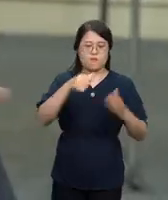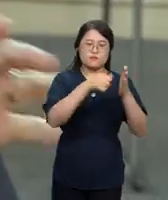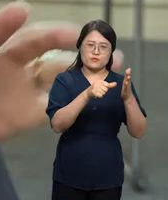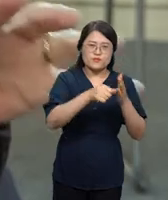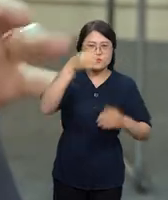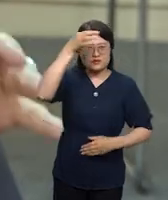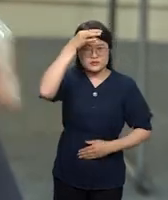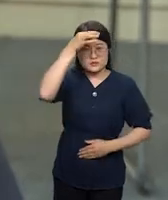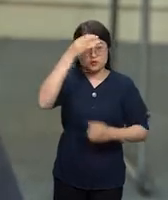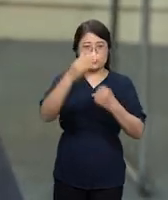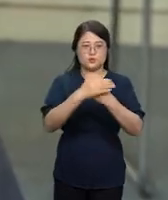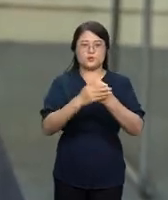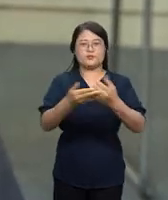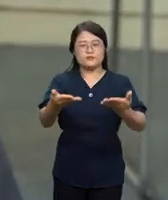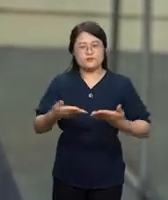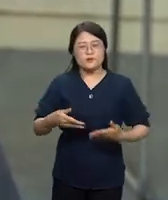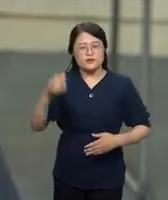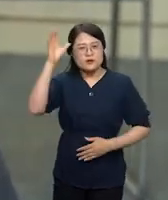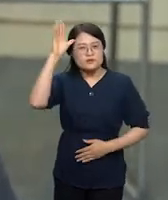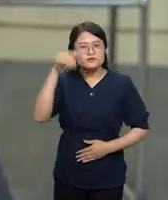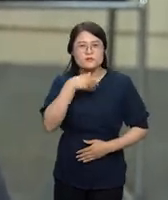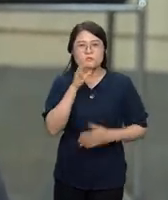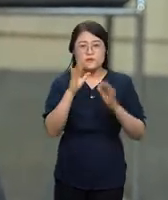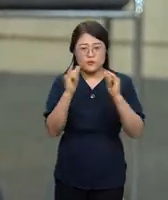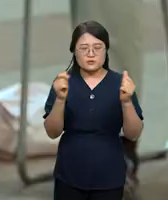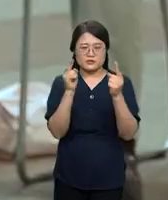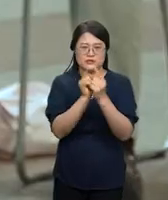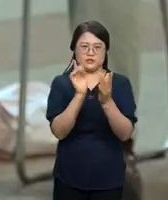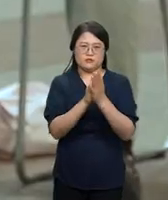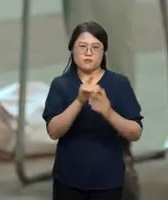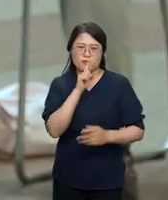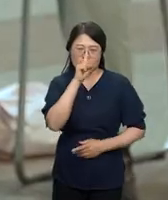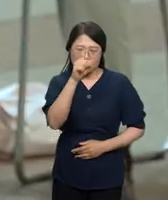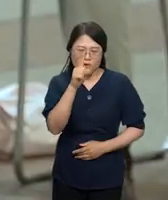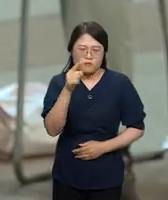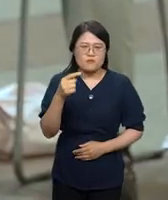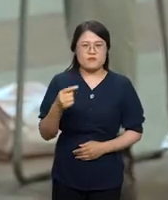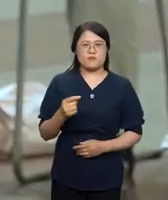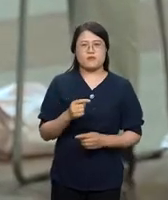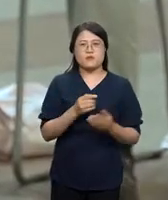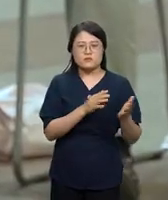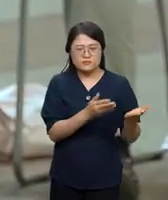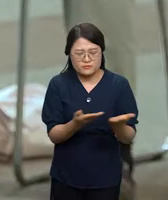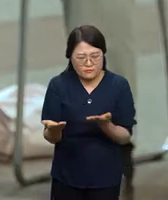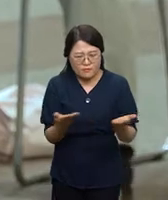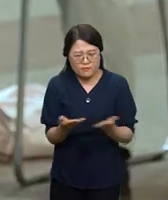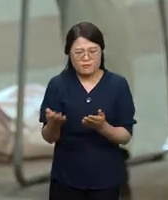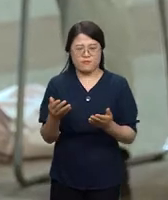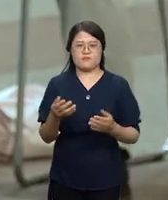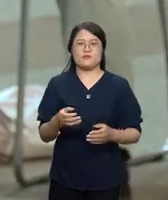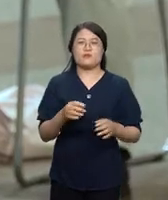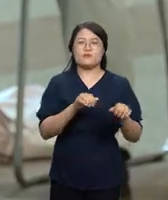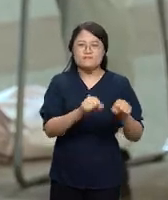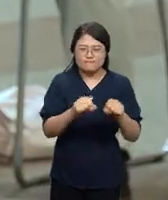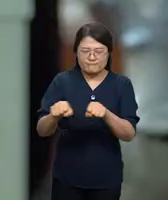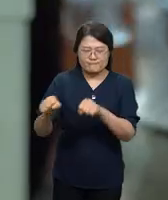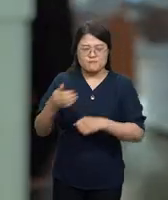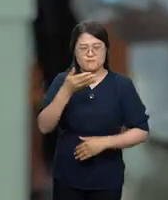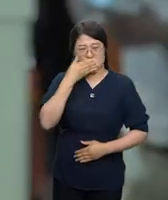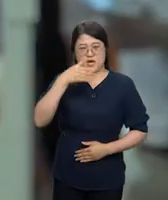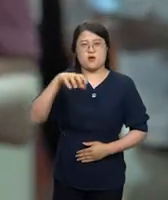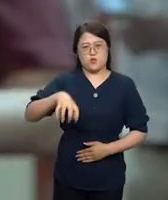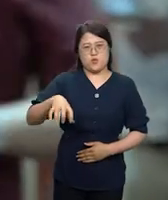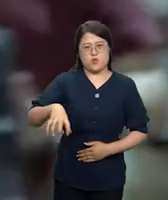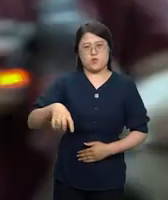장소와 재료, 기술 등을 제공받아 치매 어르신이 직접 커피 주문부터 서빙, 정리까지 할 수 있는 활동